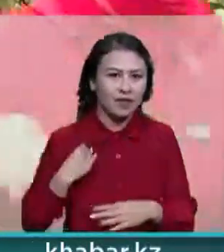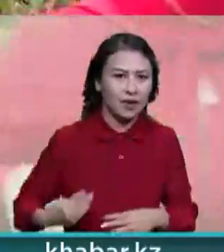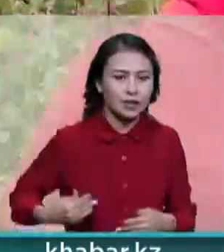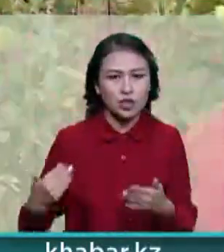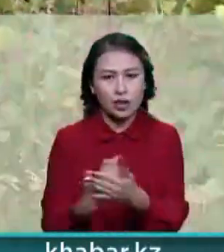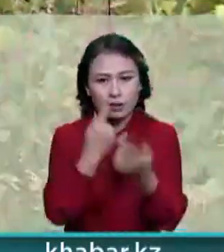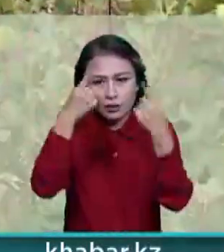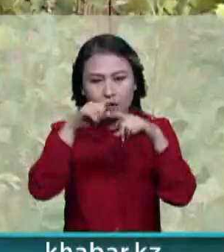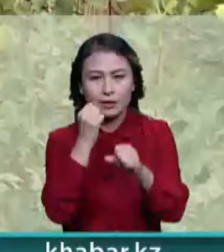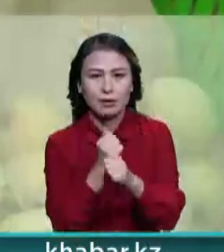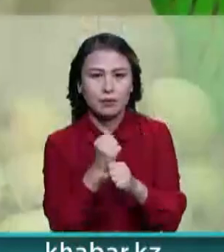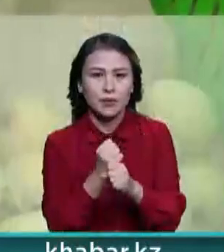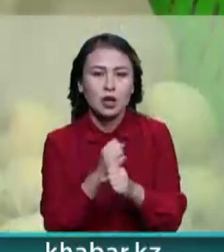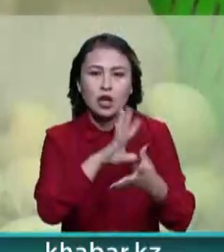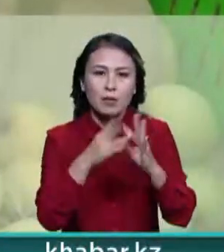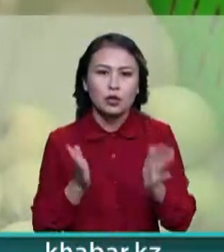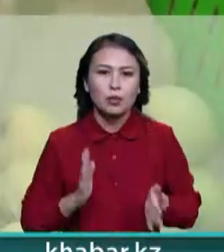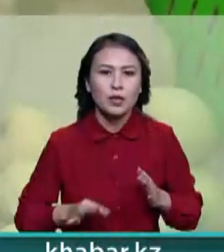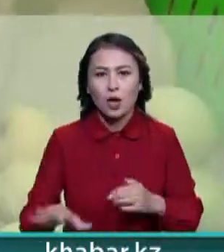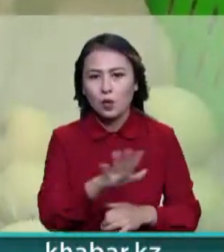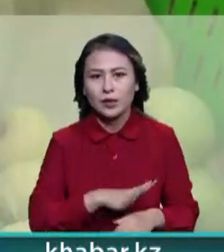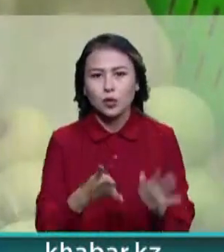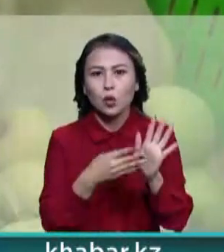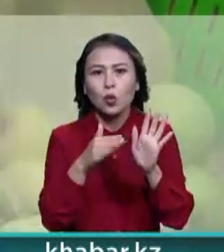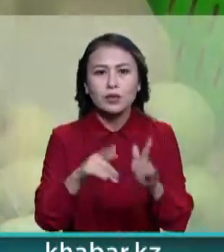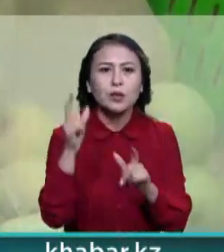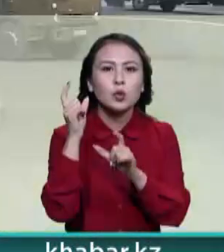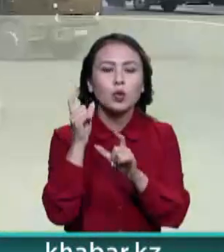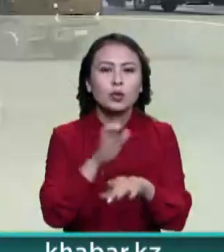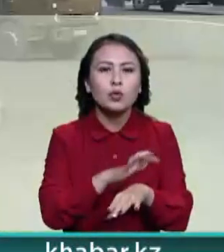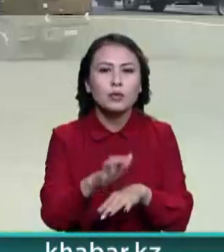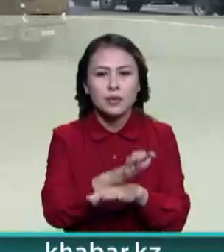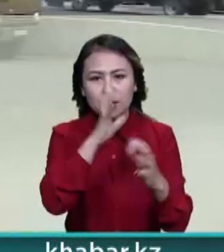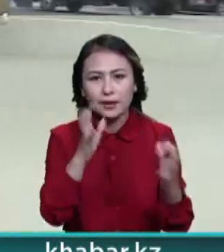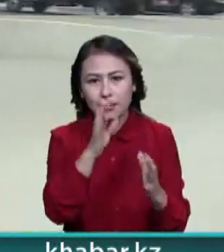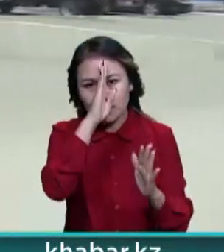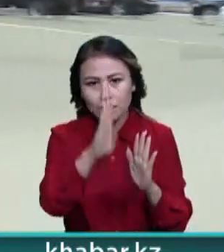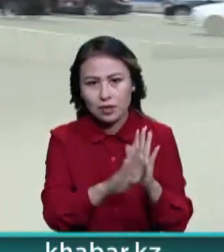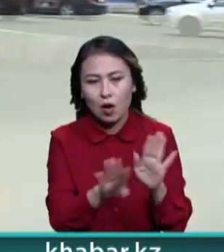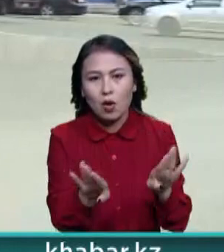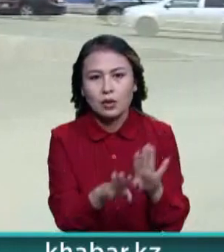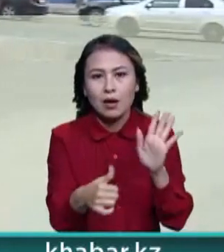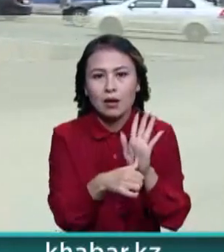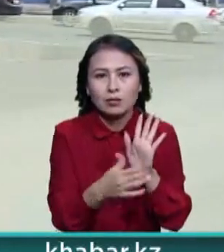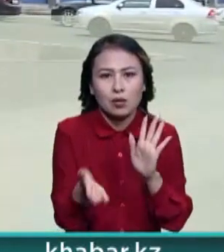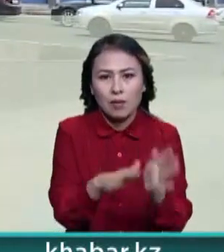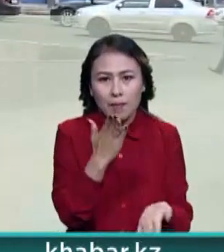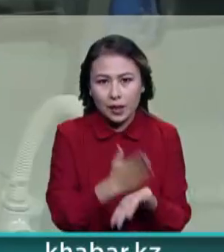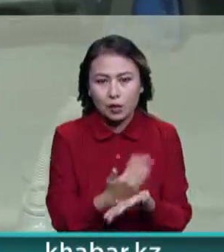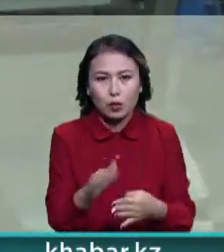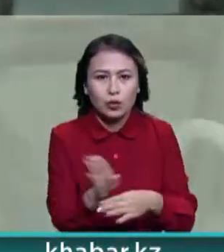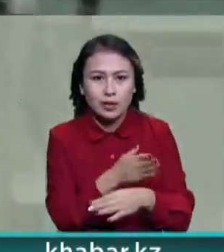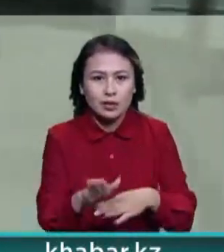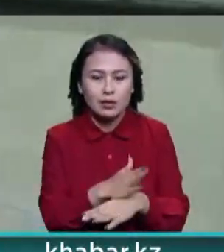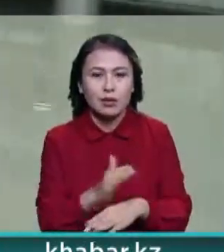жаңа технологиямен жабдықталған. Жалпы Түлкібас ауданында 9 мың тонна өнім сақтайтын осындай 6 қойма бар.